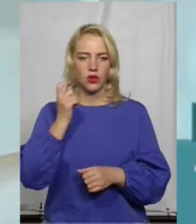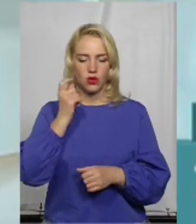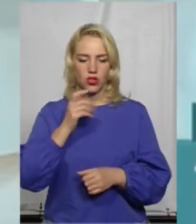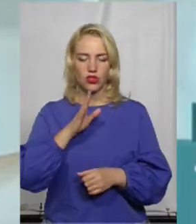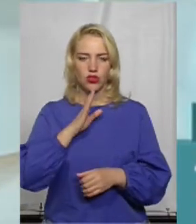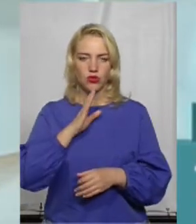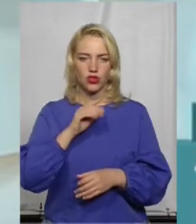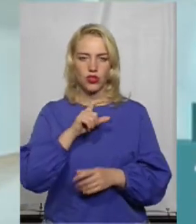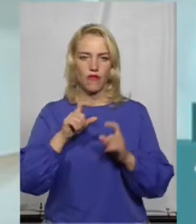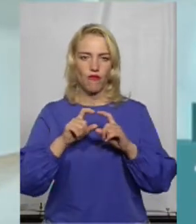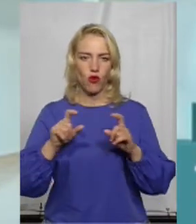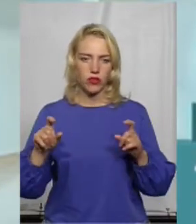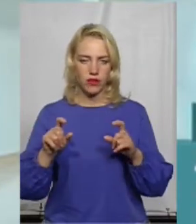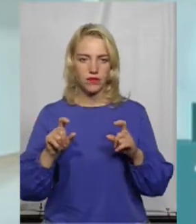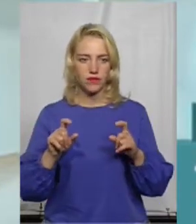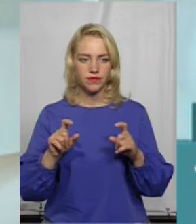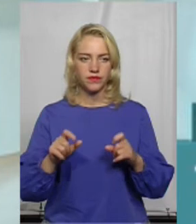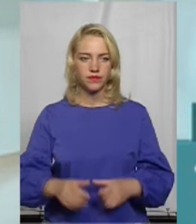«Український жіночий фонд». І